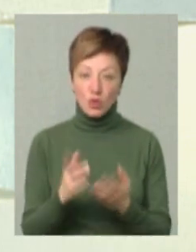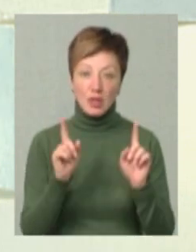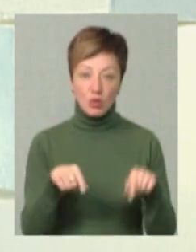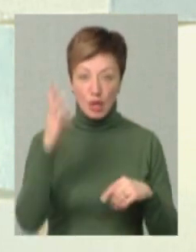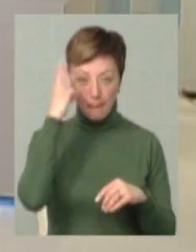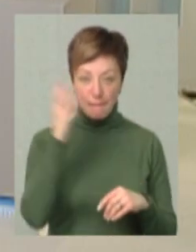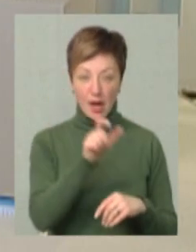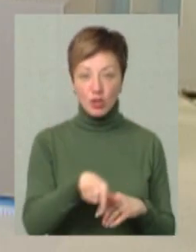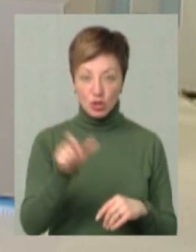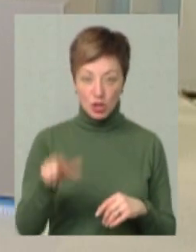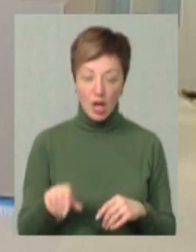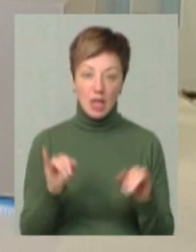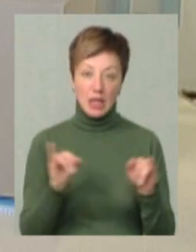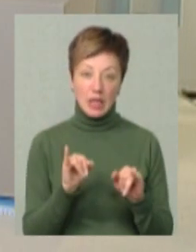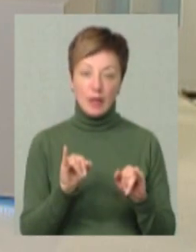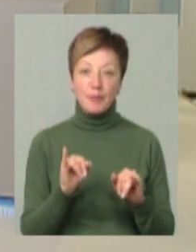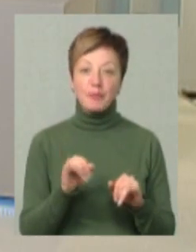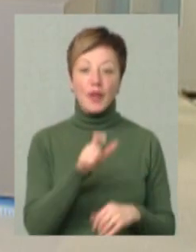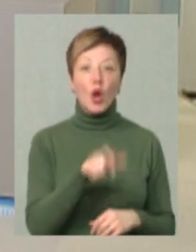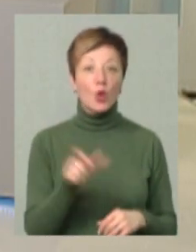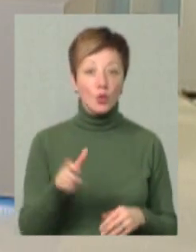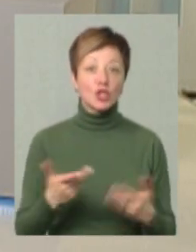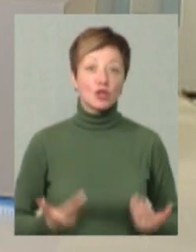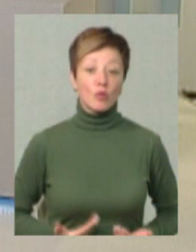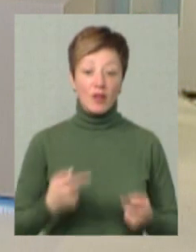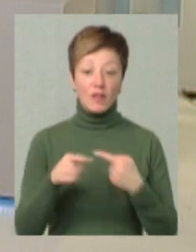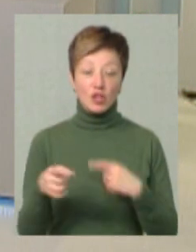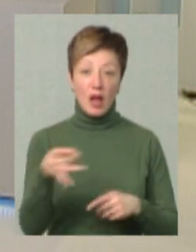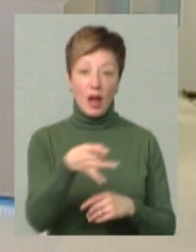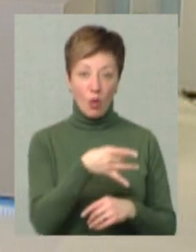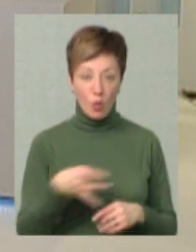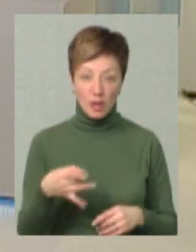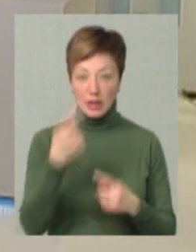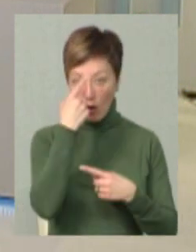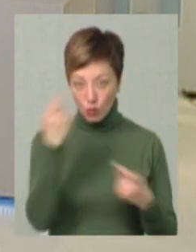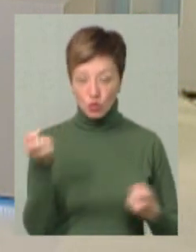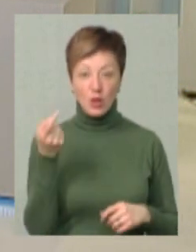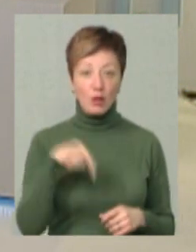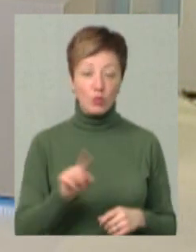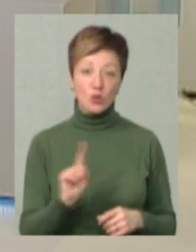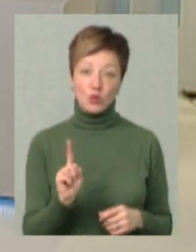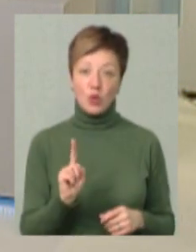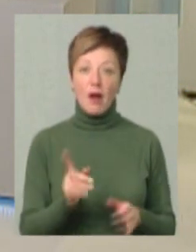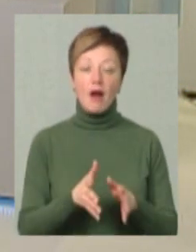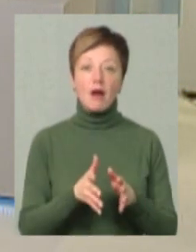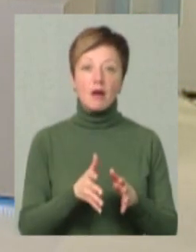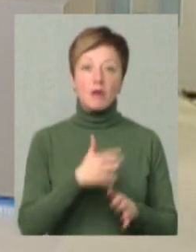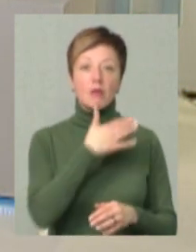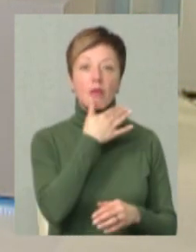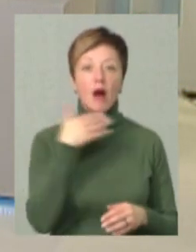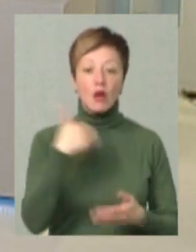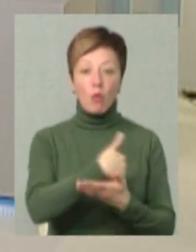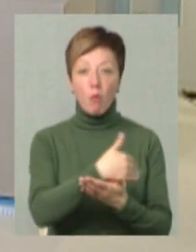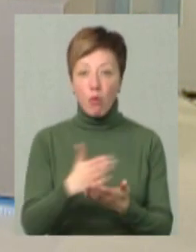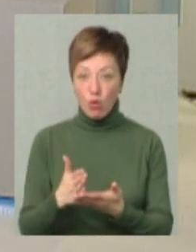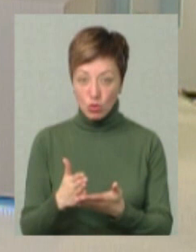також хмельничани і люди, які живуть в інших регіонах. Тому що наголошу на тому, що велика частина послуг